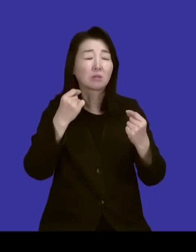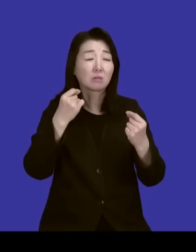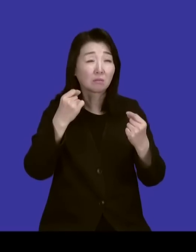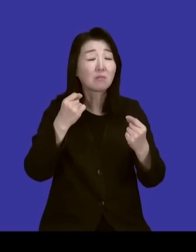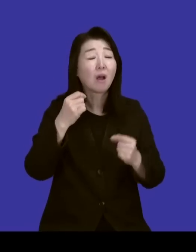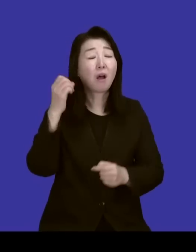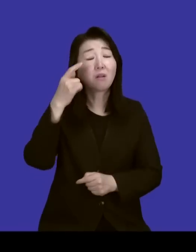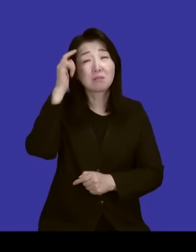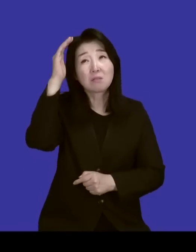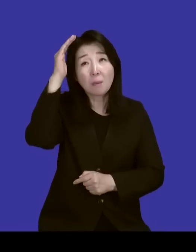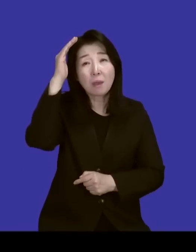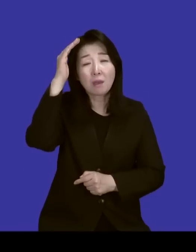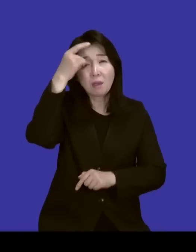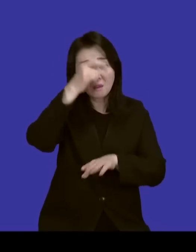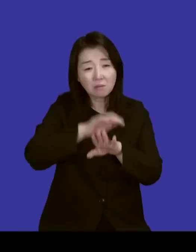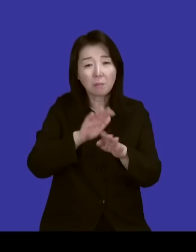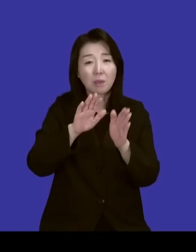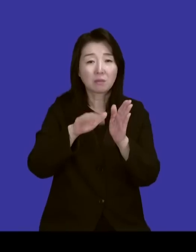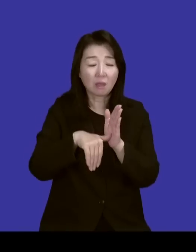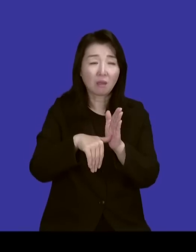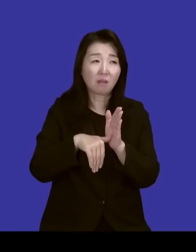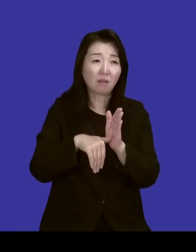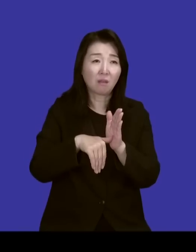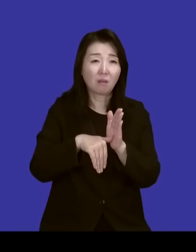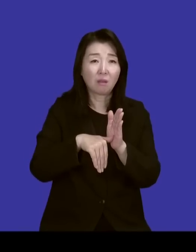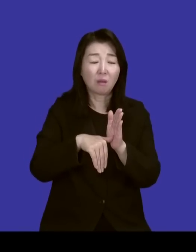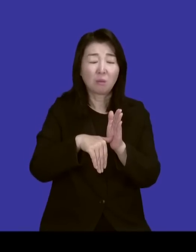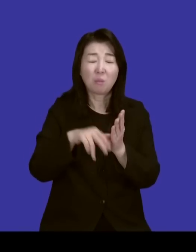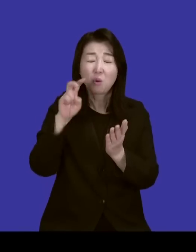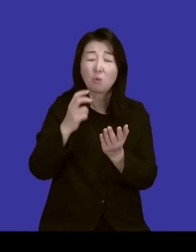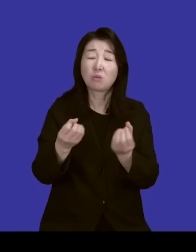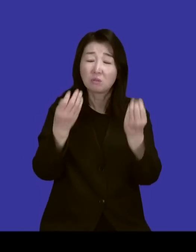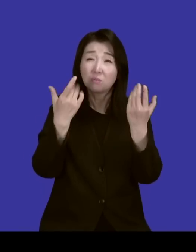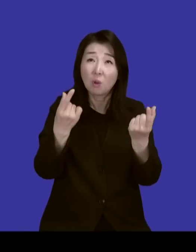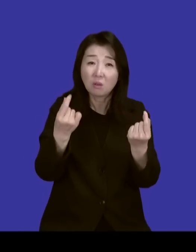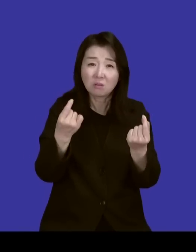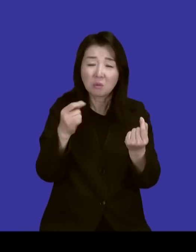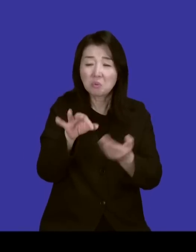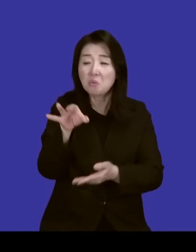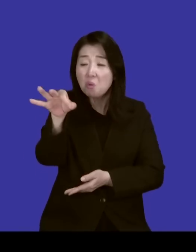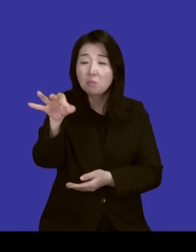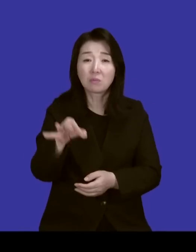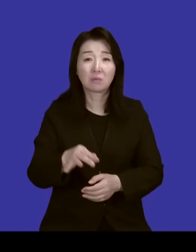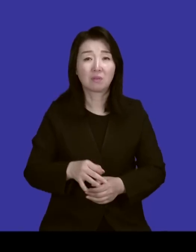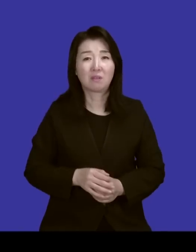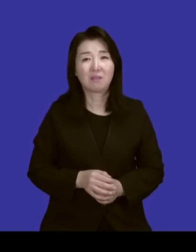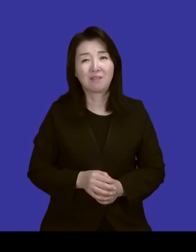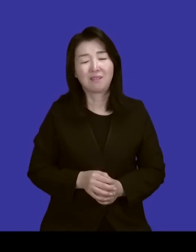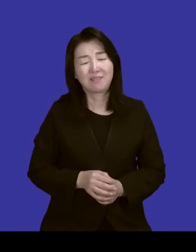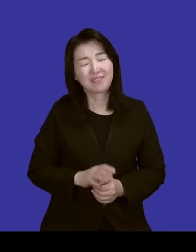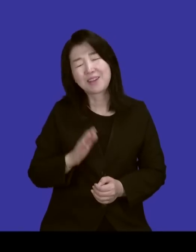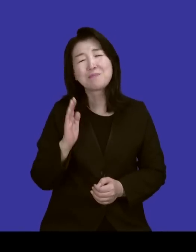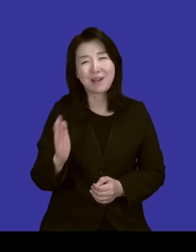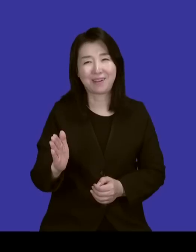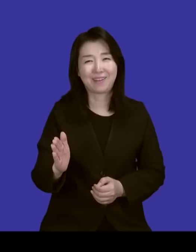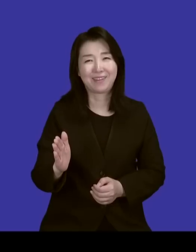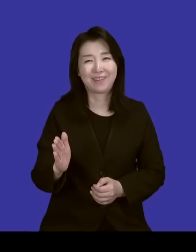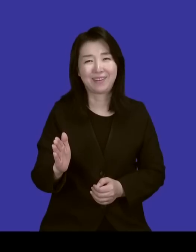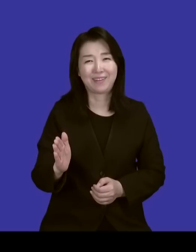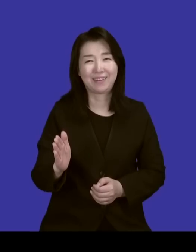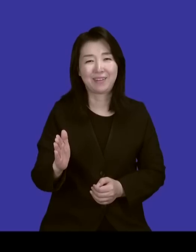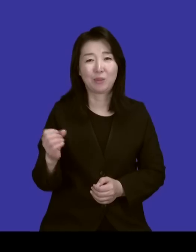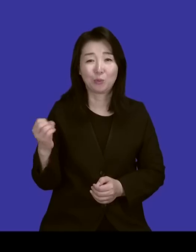그냥, 콘서트 쇼에 와서 네. 하는 것처럼 하고 다 좀 흩어지고. 비용 조금 내고 네네네. 맞아요. 그런 근데 거 그게 같아요, 아니라 정말. 예.